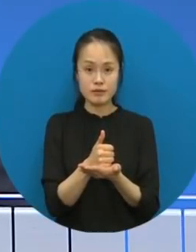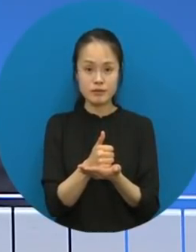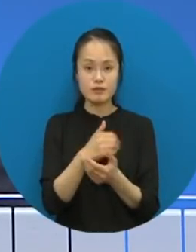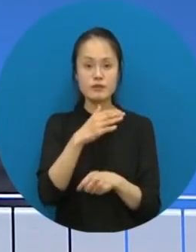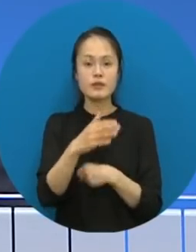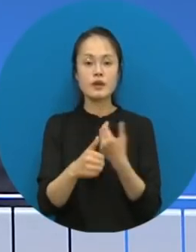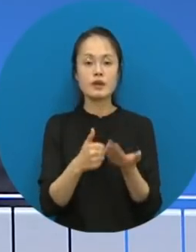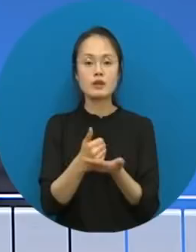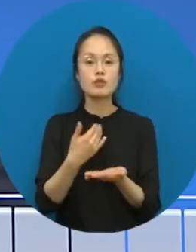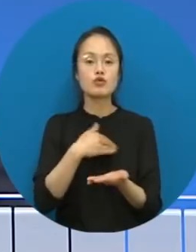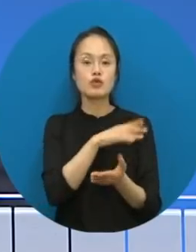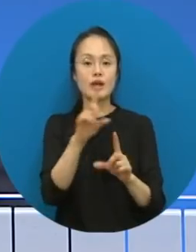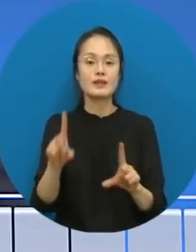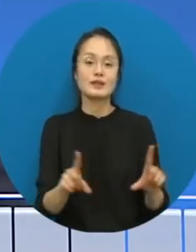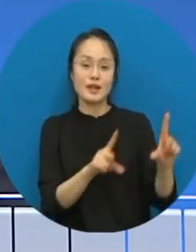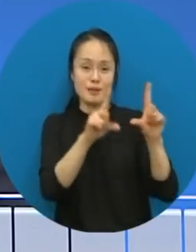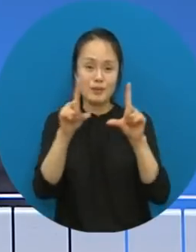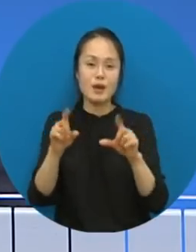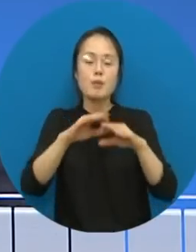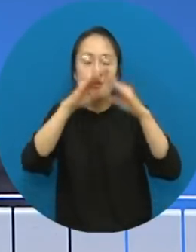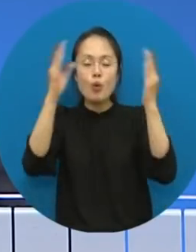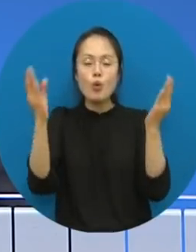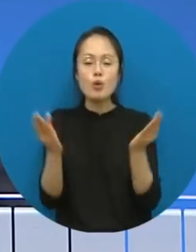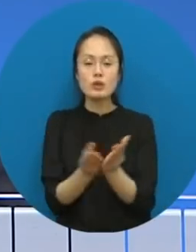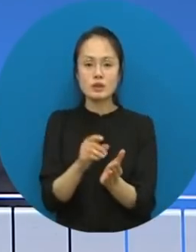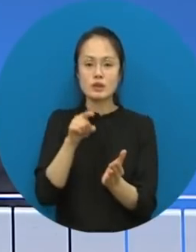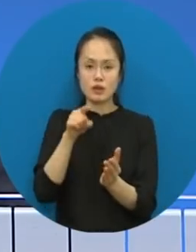하나님이 우리의 삶의 전부이십니다